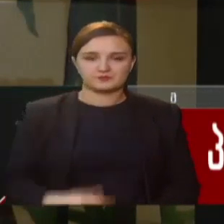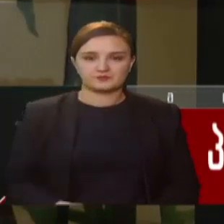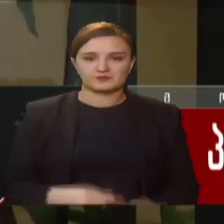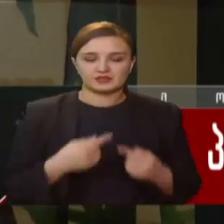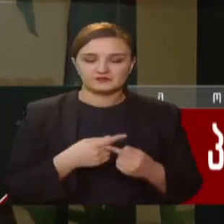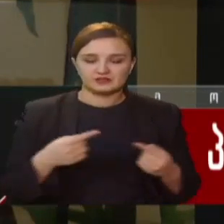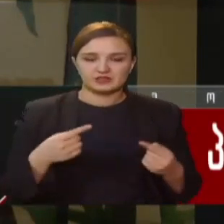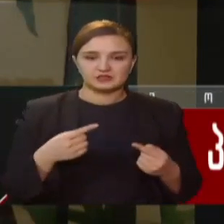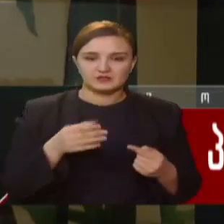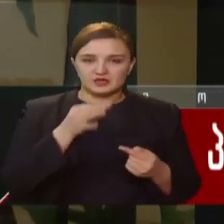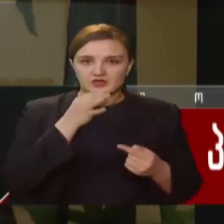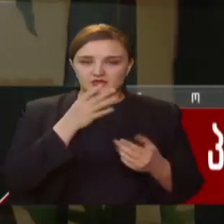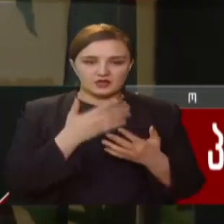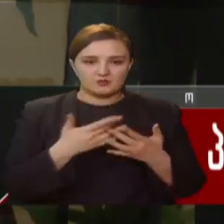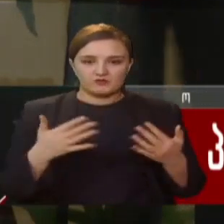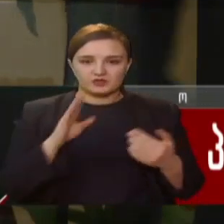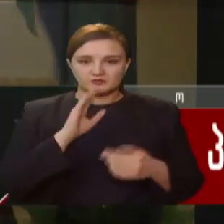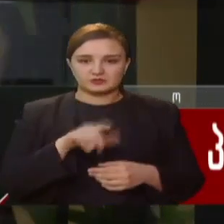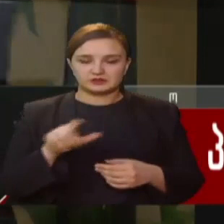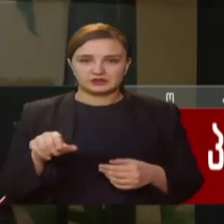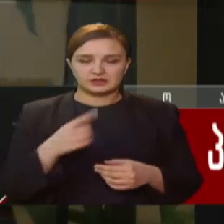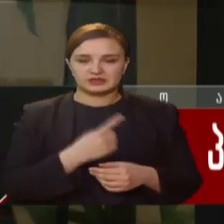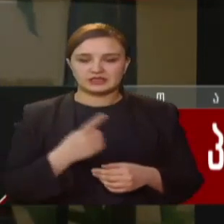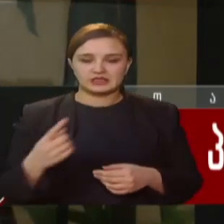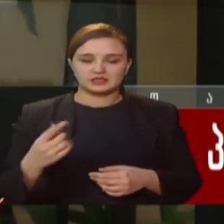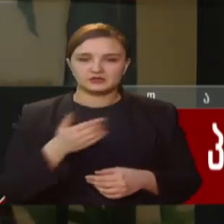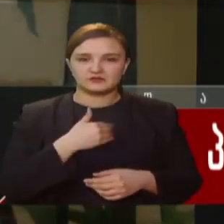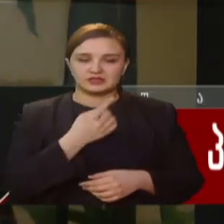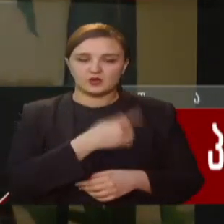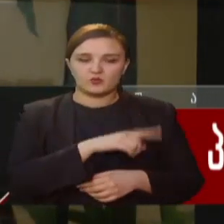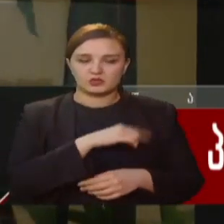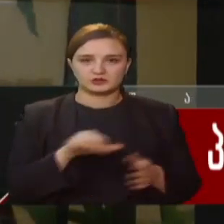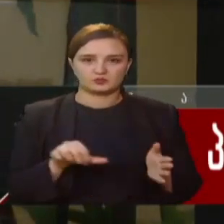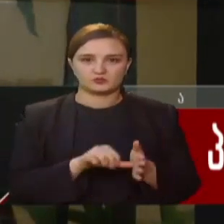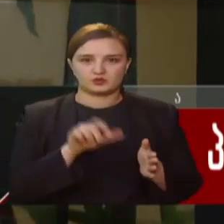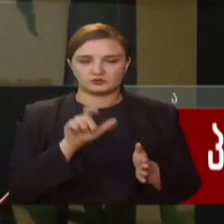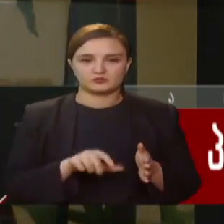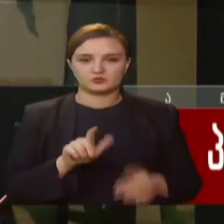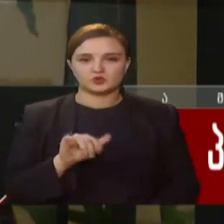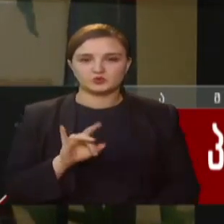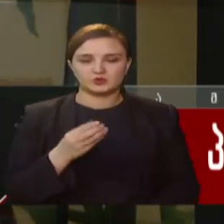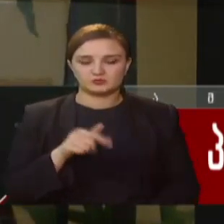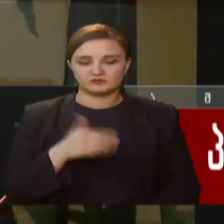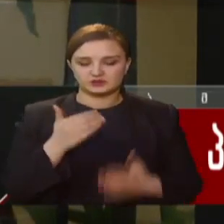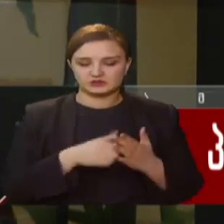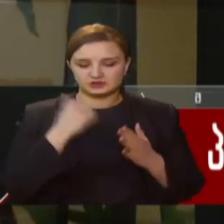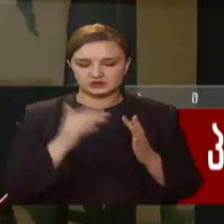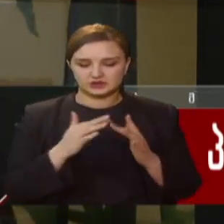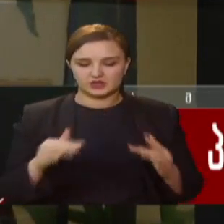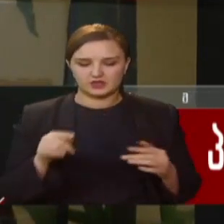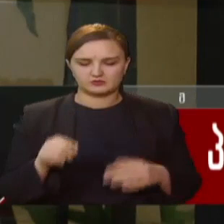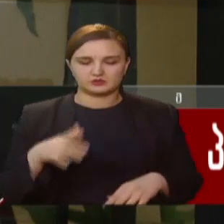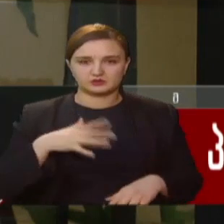სხვადასხვა გემოვნების ქალი ჩვენ გვართიანებს ერთადერთი ჰუმანიტარული ამოცანა, რომ სალომე ზურაბიშვილმა ამ საახალწლოდ